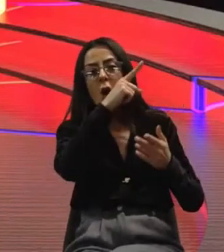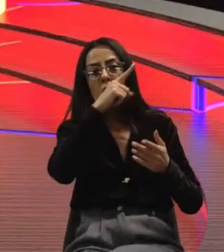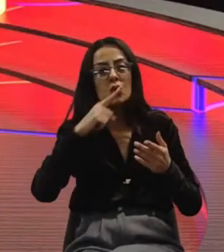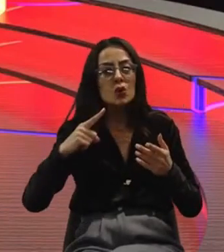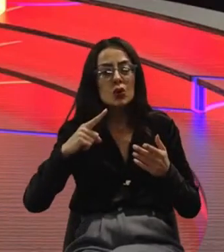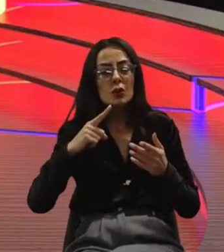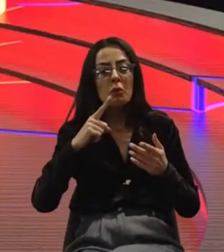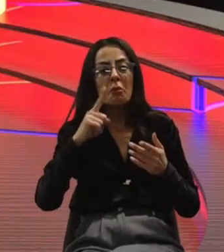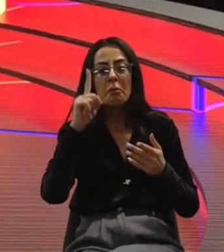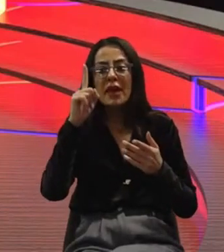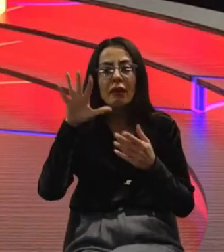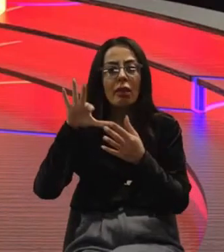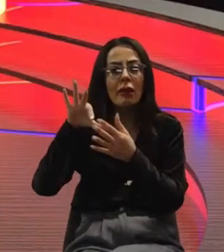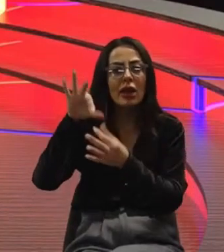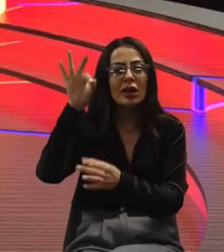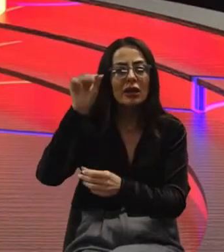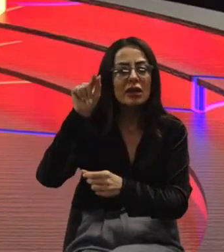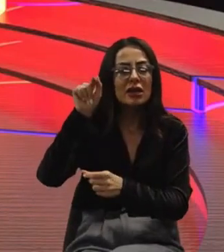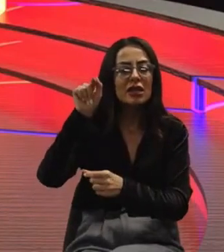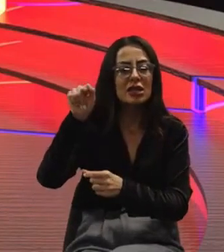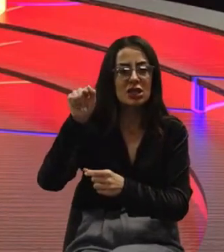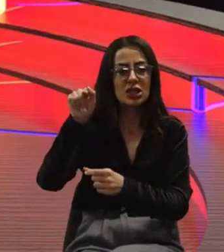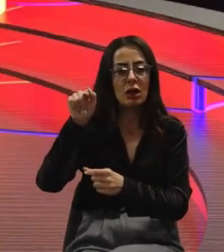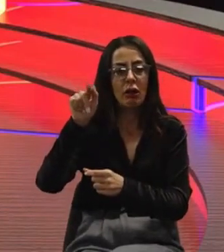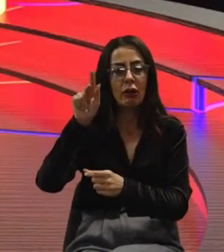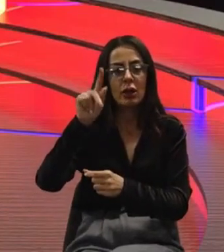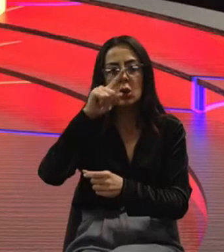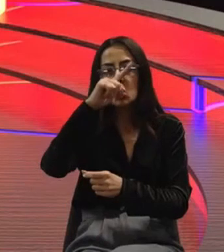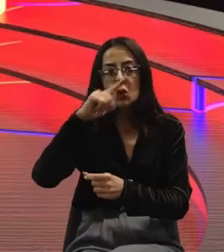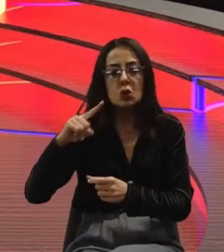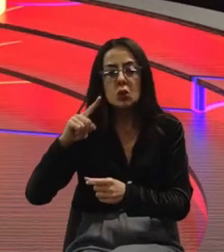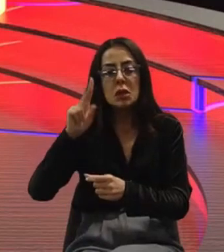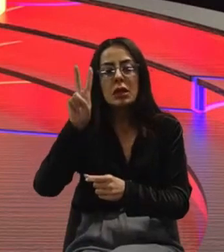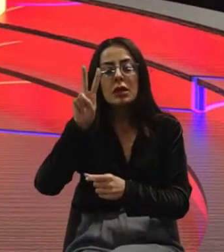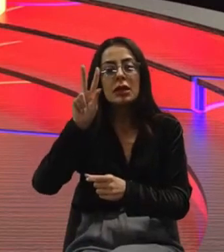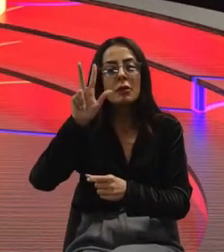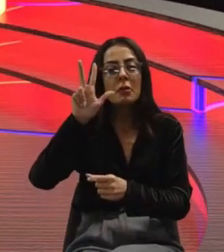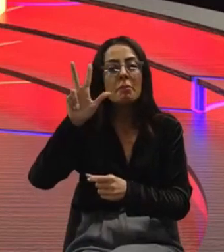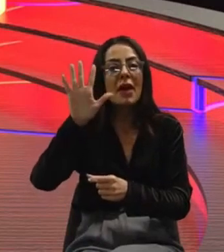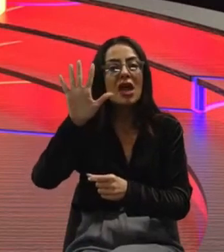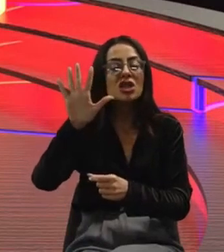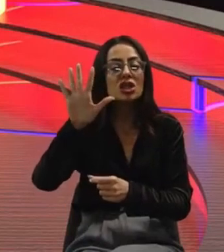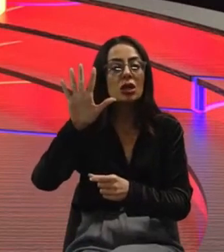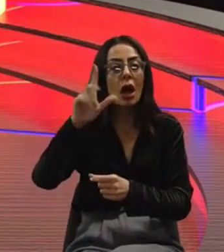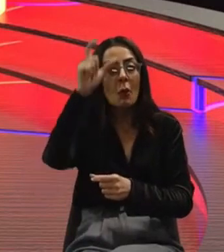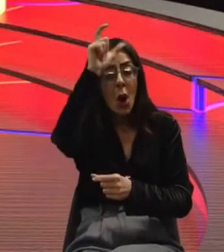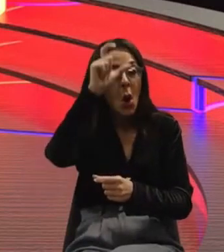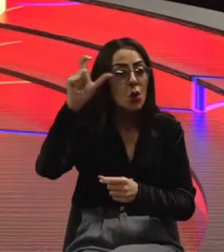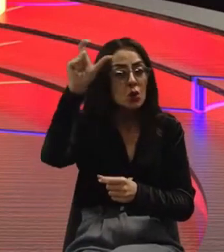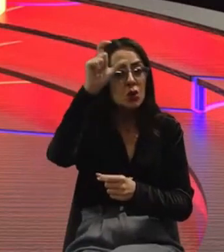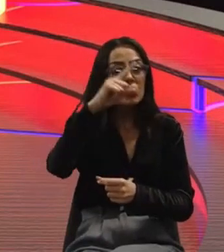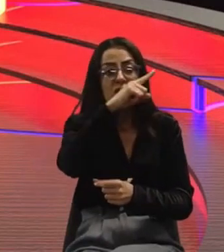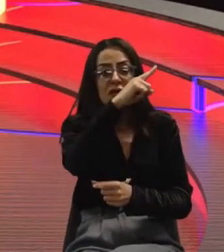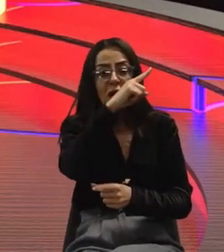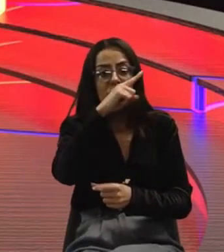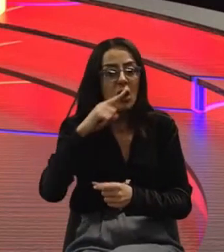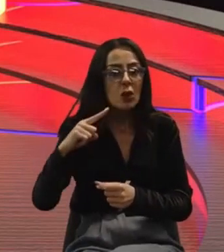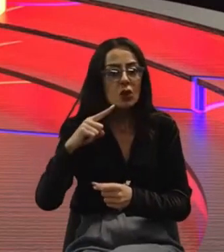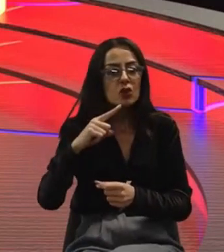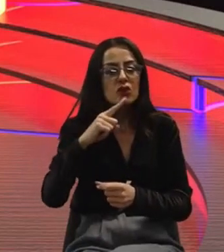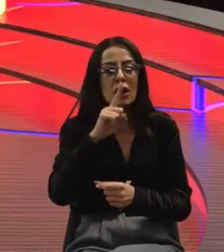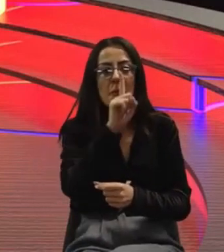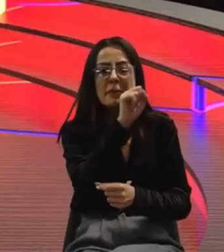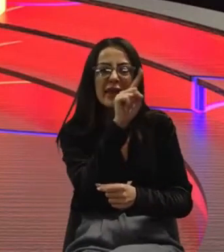başına Türkiye'de bu oran 1/6 bu oranı yukarı çekin ve bu sizi